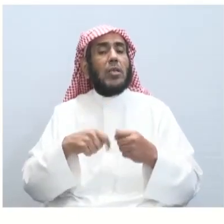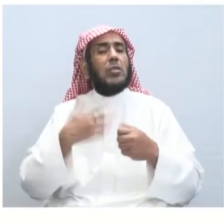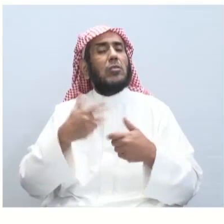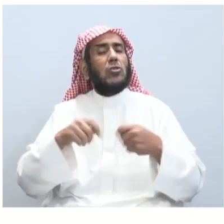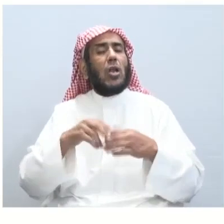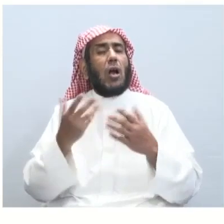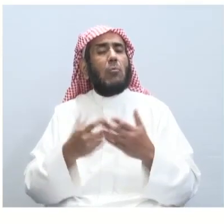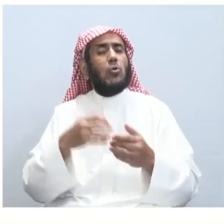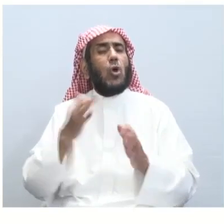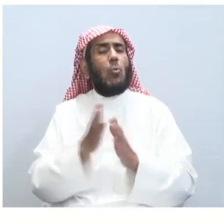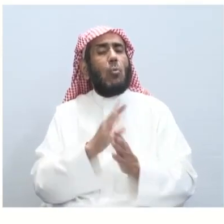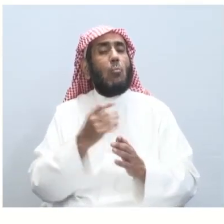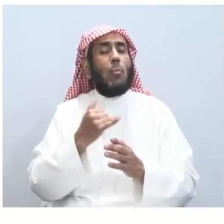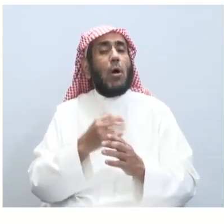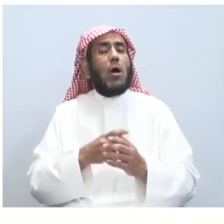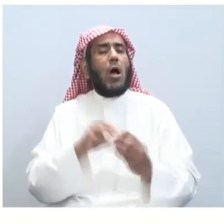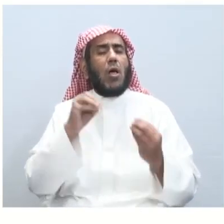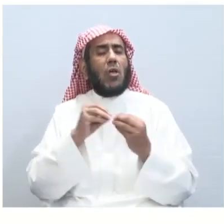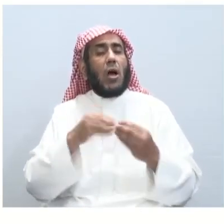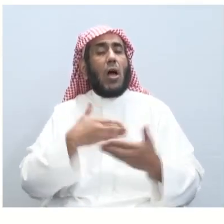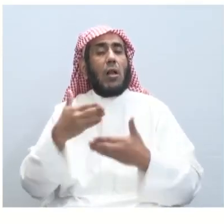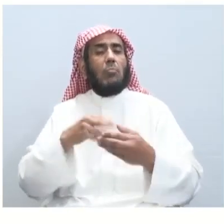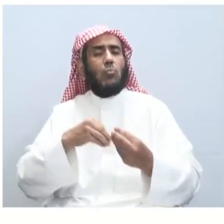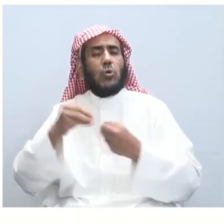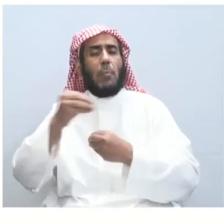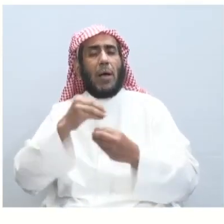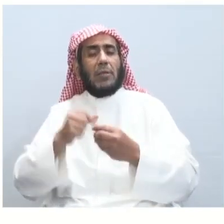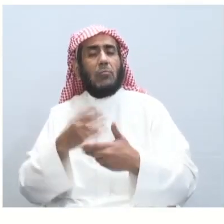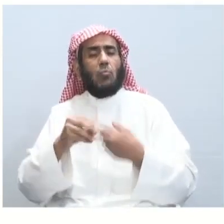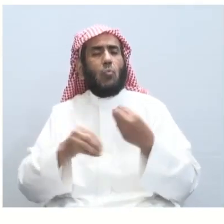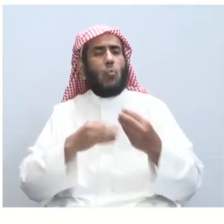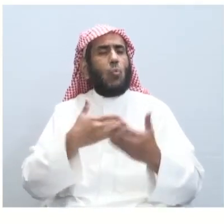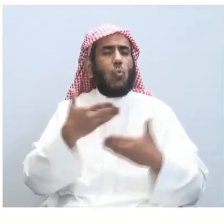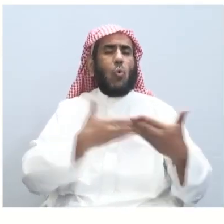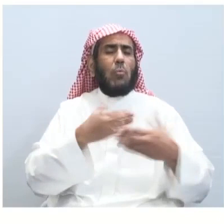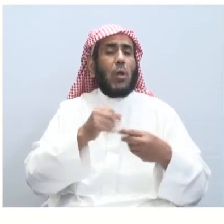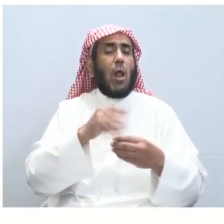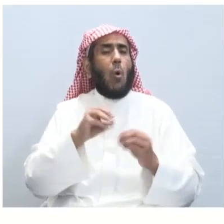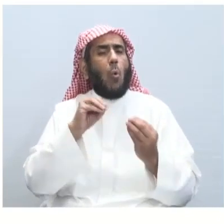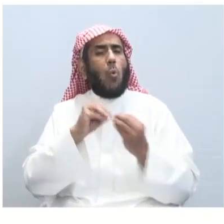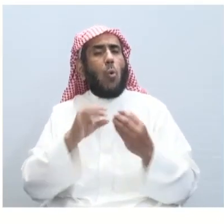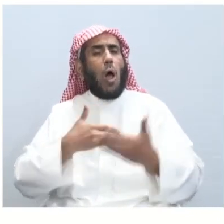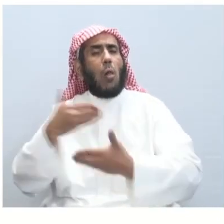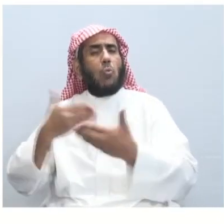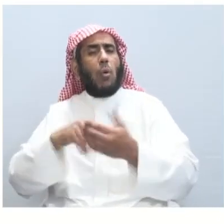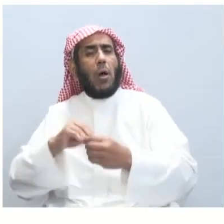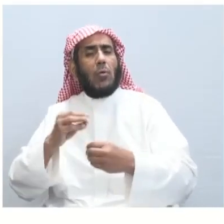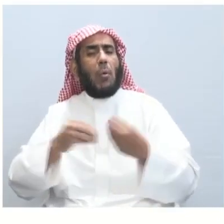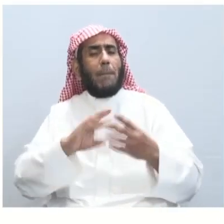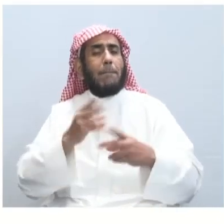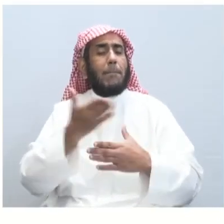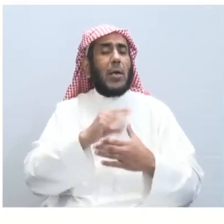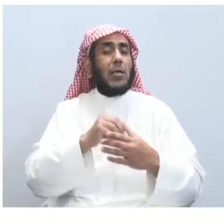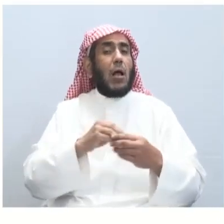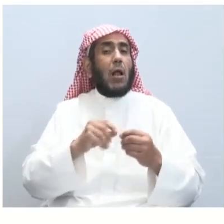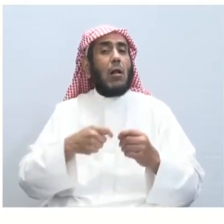قائمه على جانب مهم وهو جانب الثقه المتبادله بحيث انه لو لم توجد هذه الثقه المتبادله بين